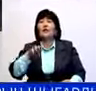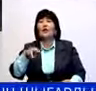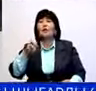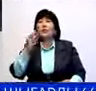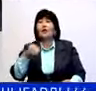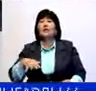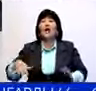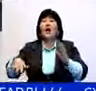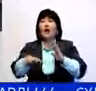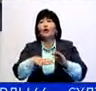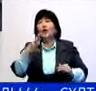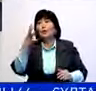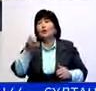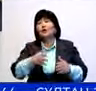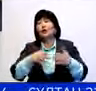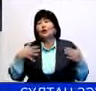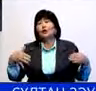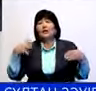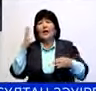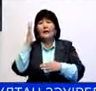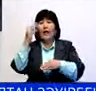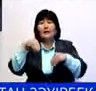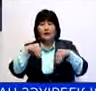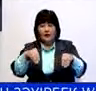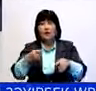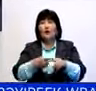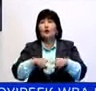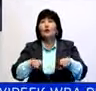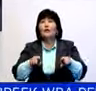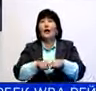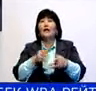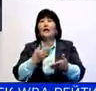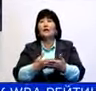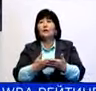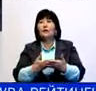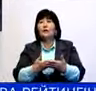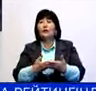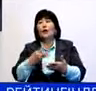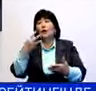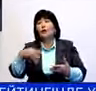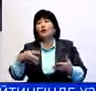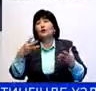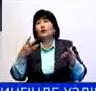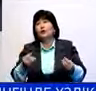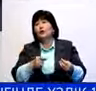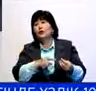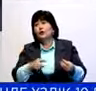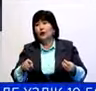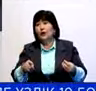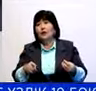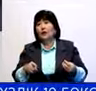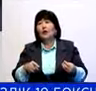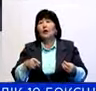мешітінің ауласына 500-дің үстінде тал егілді. Сонымен қатар 30-дің үстінде